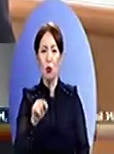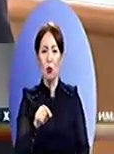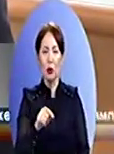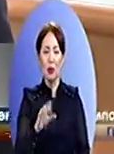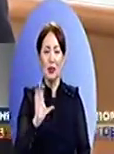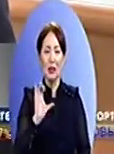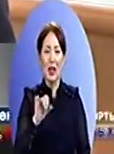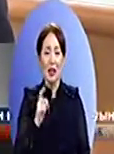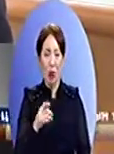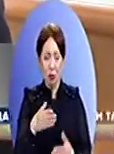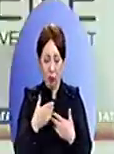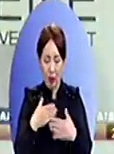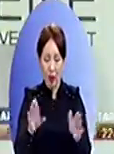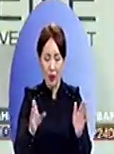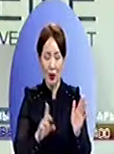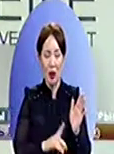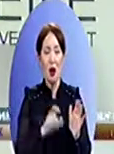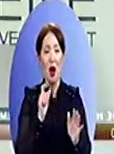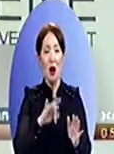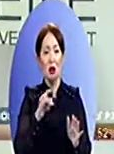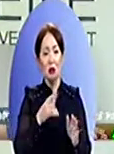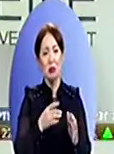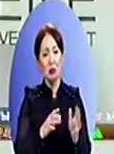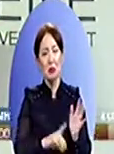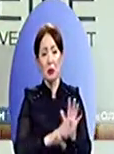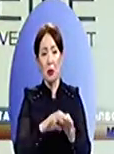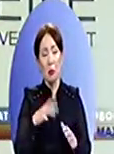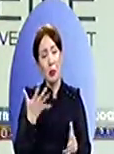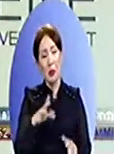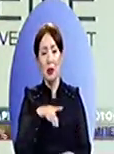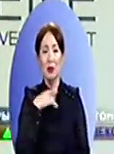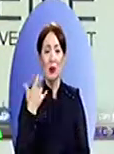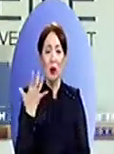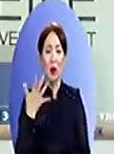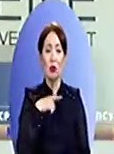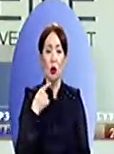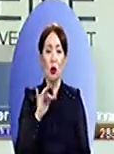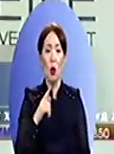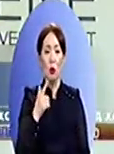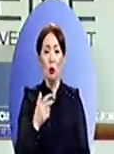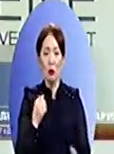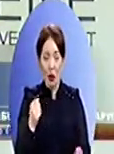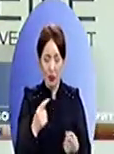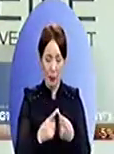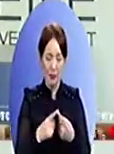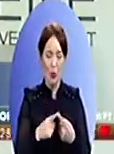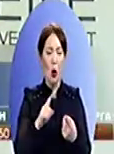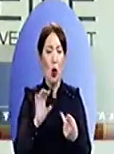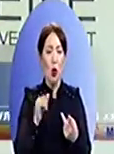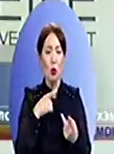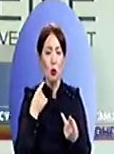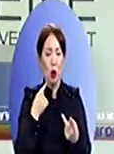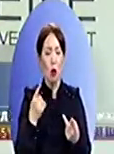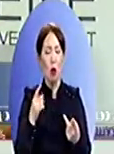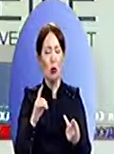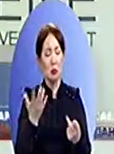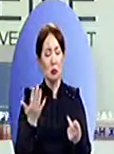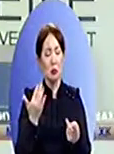Эрдэнэ Ресурсынхан маань хувьцаа гаргаж байна. Магадгүй цаашлаа бид нэр 5-7 хувьцаагаа заа мөн оюутлагын одоо тодорхой зах зээлийнхэн